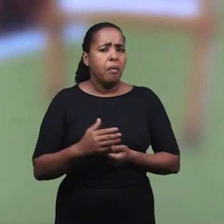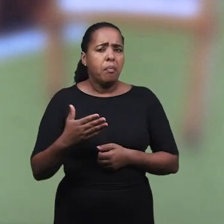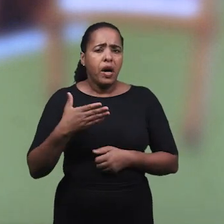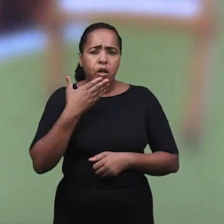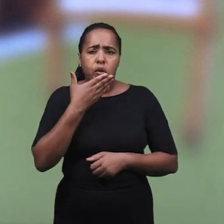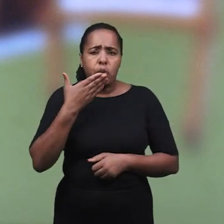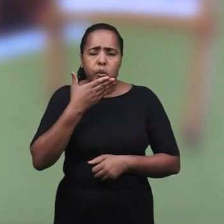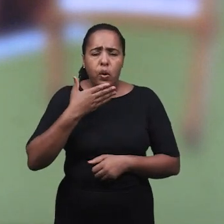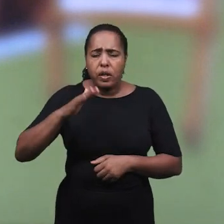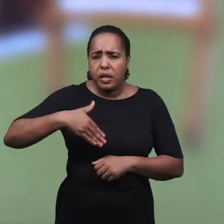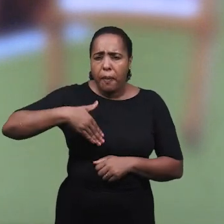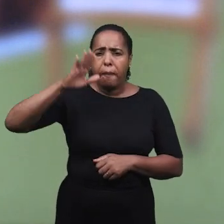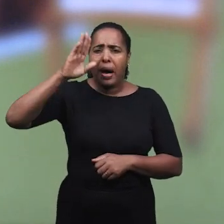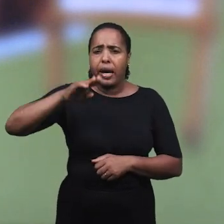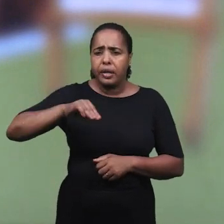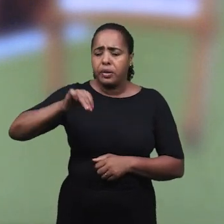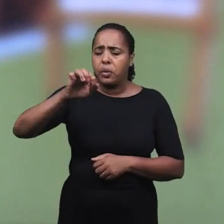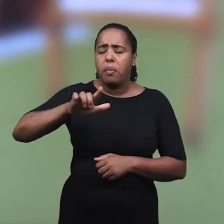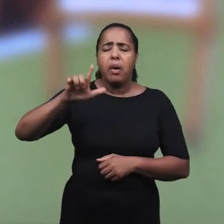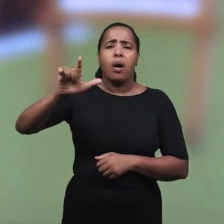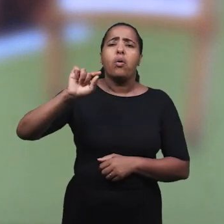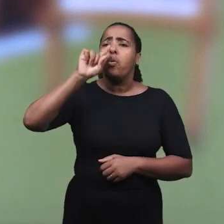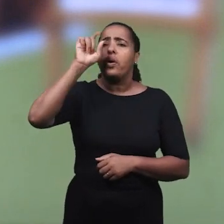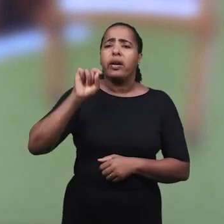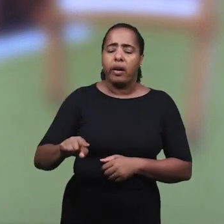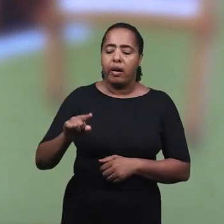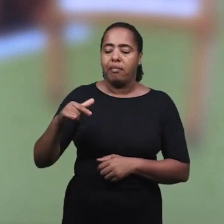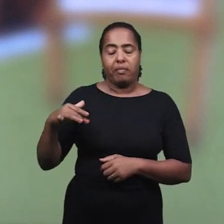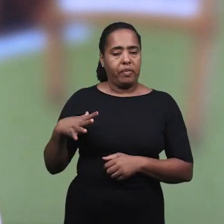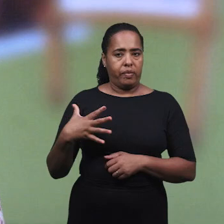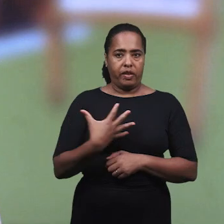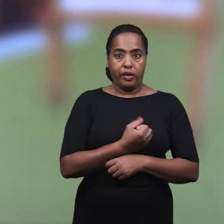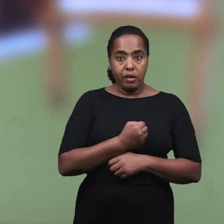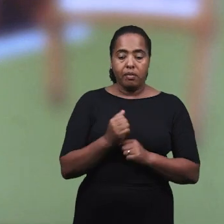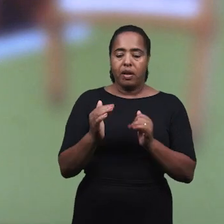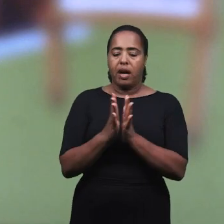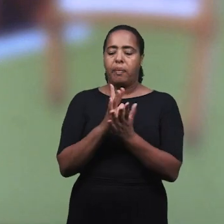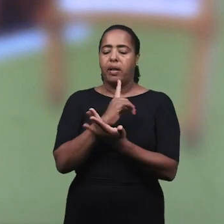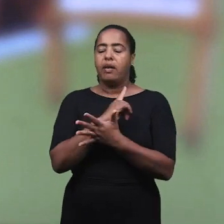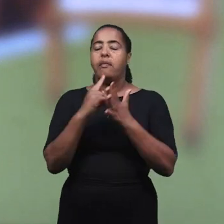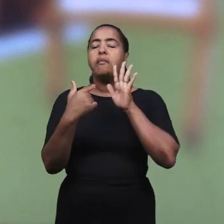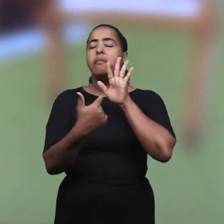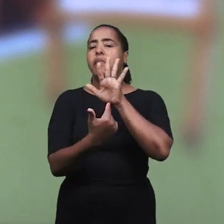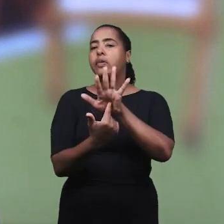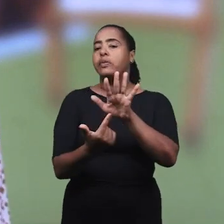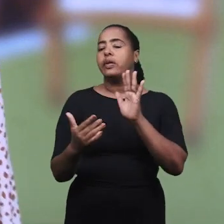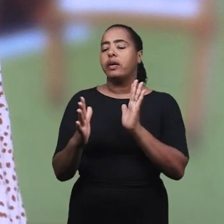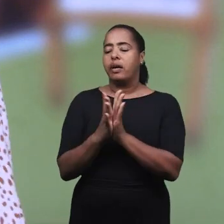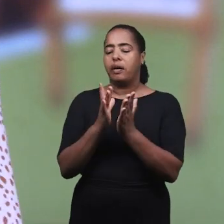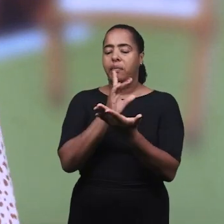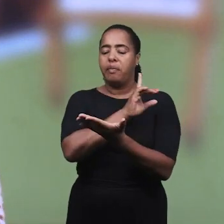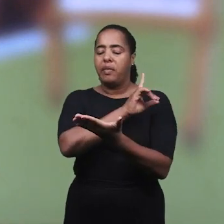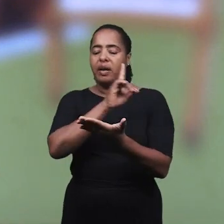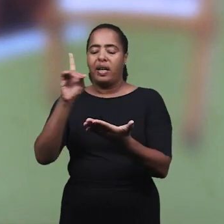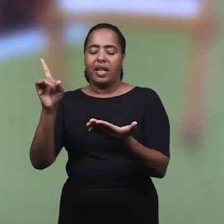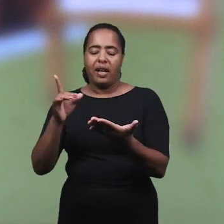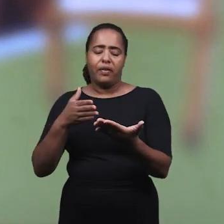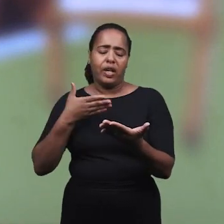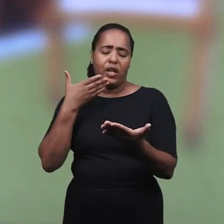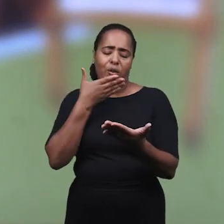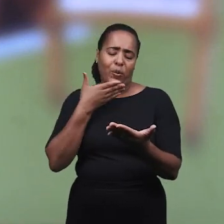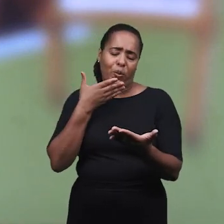Et qu'est-ce qu'il y a plus doux que le miel? Le salut. La parole nous dit, la Bible dit que la parole de